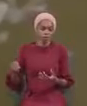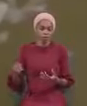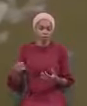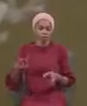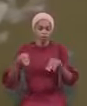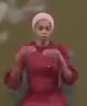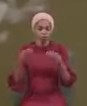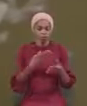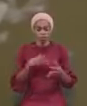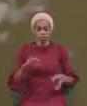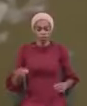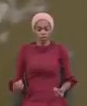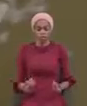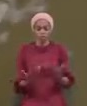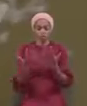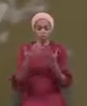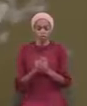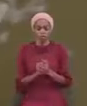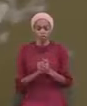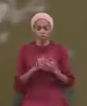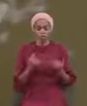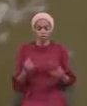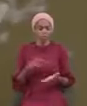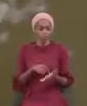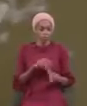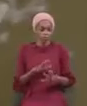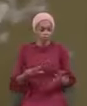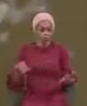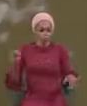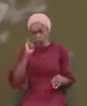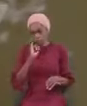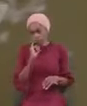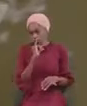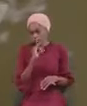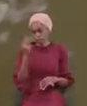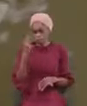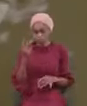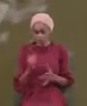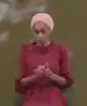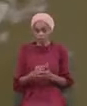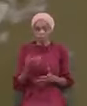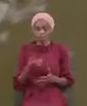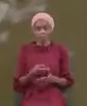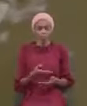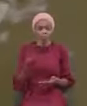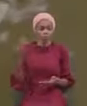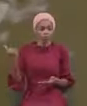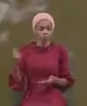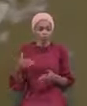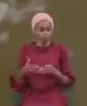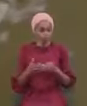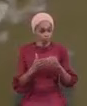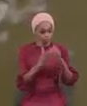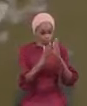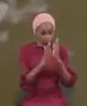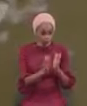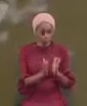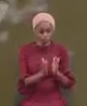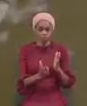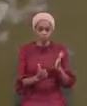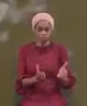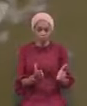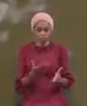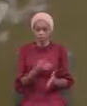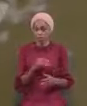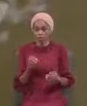ils avaient vu qu' ils avaient vu qu'il avait le leadership il n avait pas Moïse ce que tu dis là